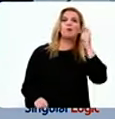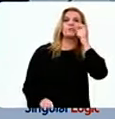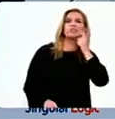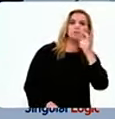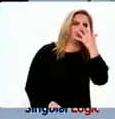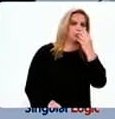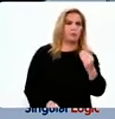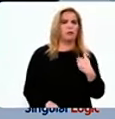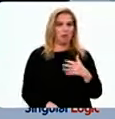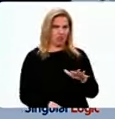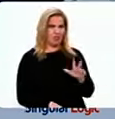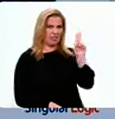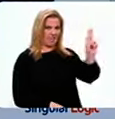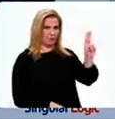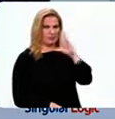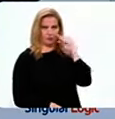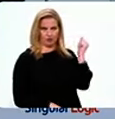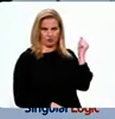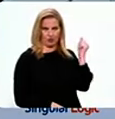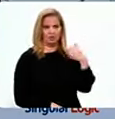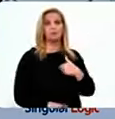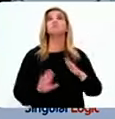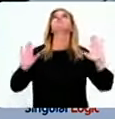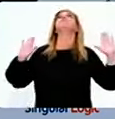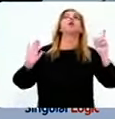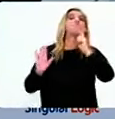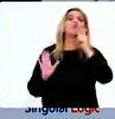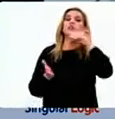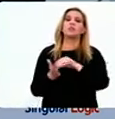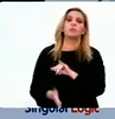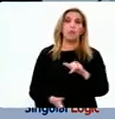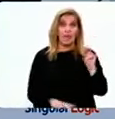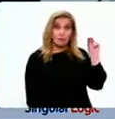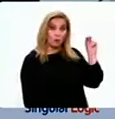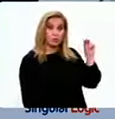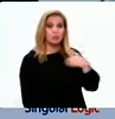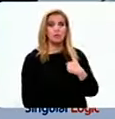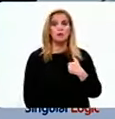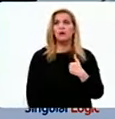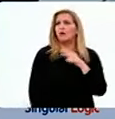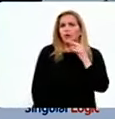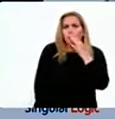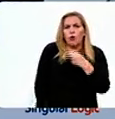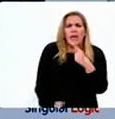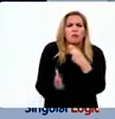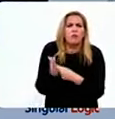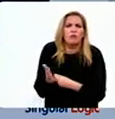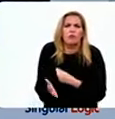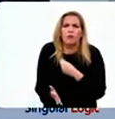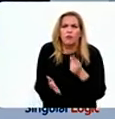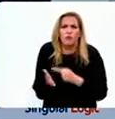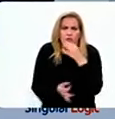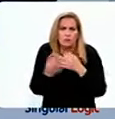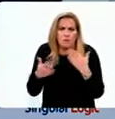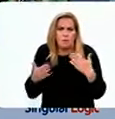έτοιμο για υποψήφιο, ναι, του κυρίου Ανδρουλάκη. Δεν θα ξανασχοληθώ με αυτό. Δεν θα ξανασχοληθεί. Το υπόσχεσαι? Όχι, το υπόσχομαι, το έχω πει 100 φορές. Πάντως δεν πήρε και ο